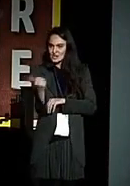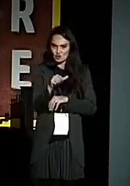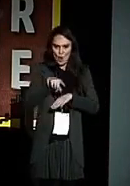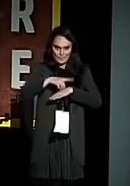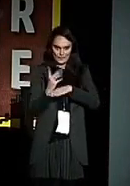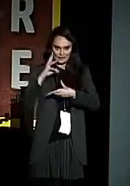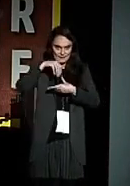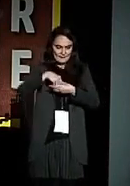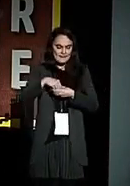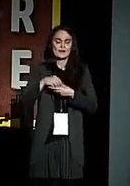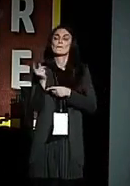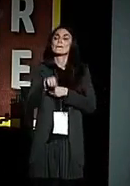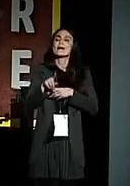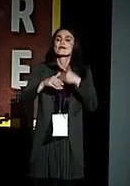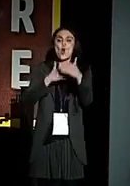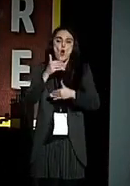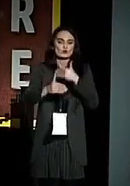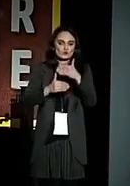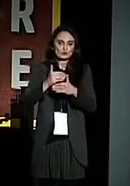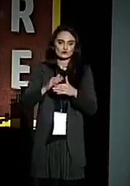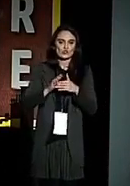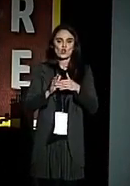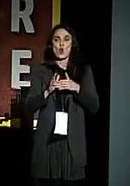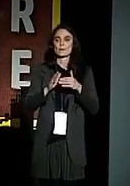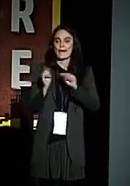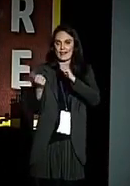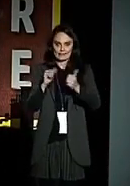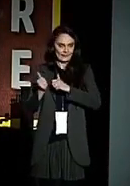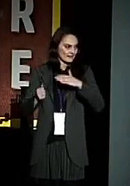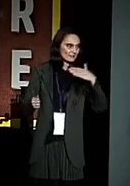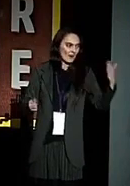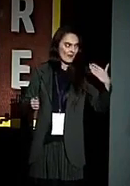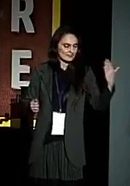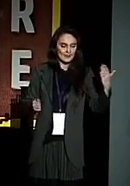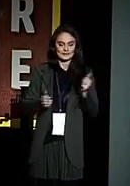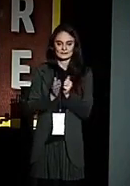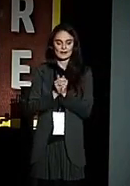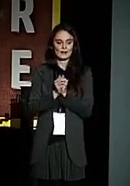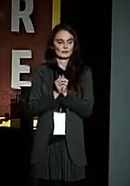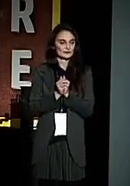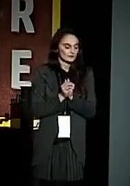governo alla costruzione dell'alternativa alla destra. E allora,